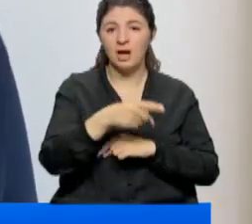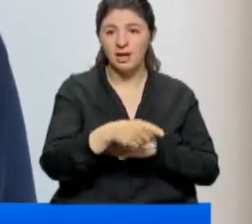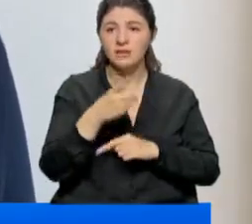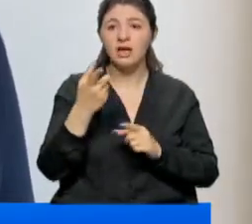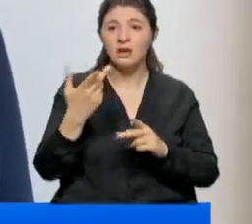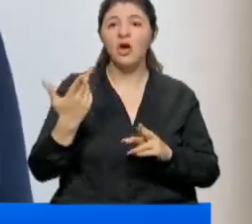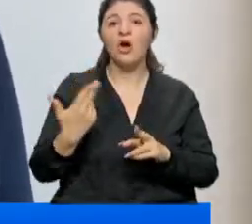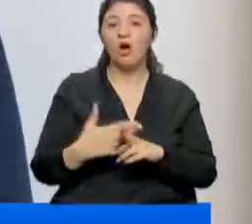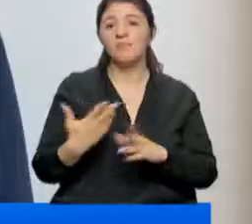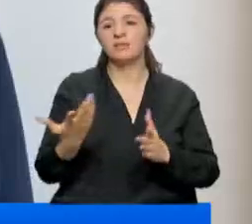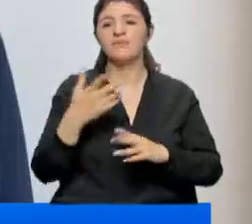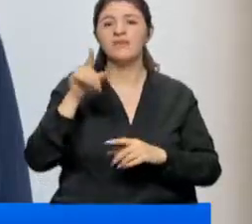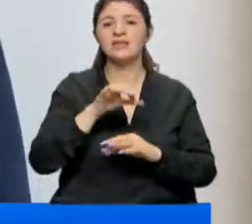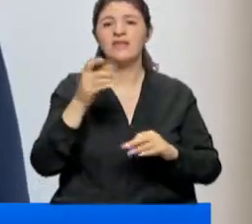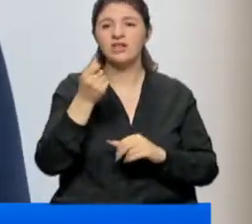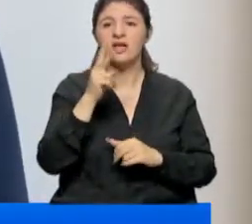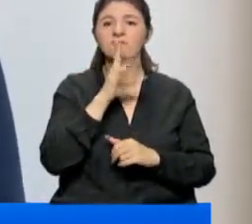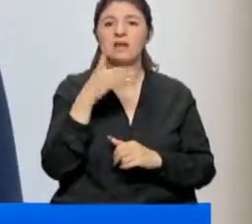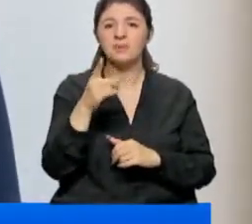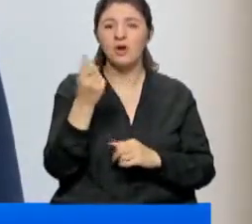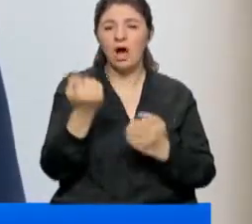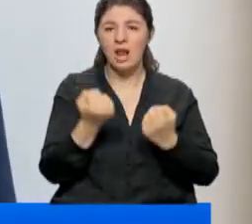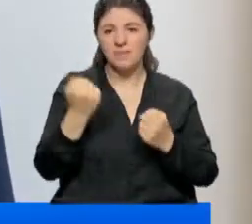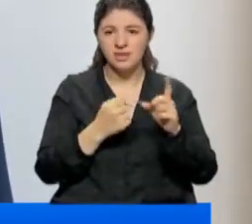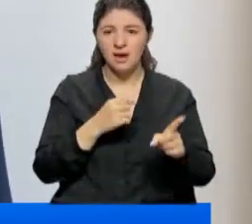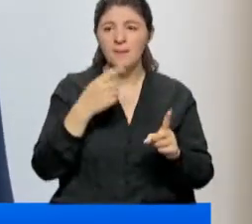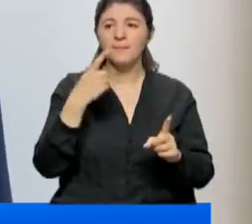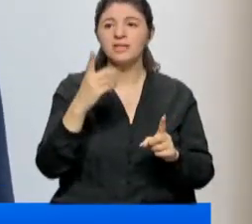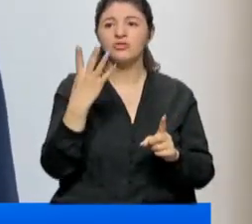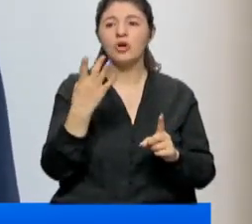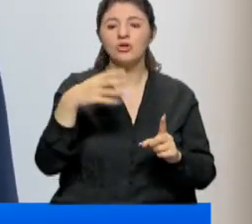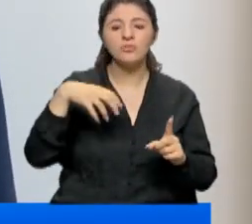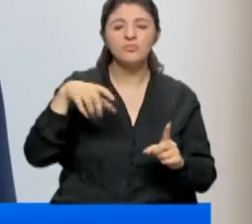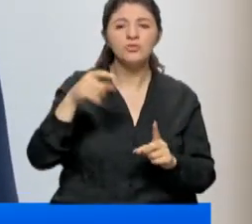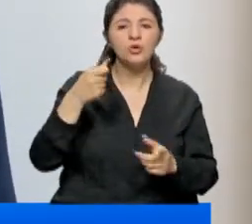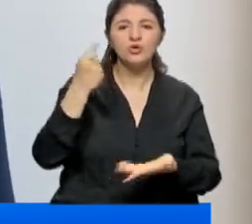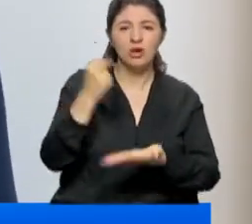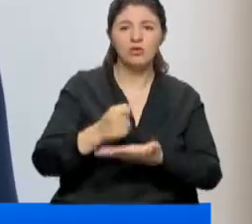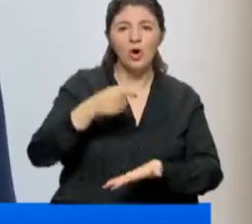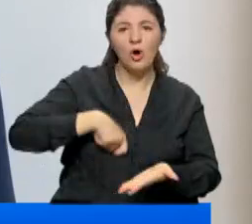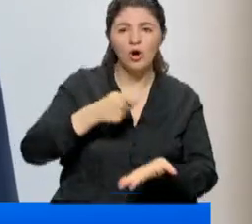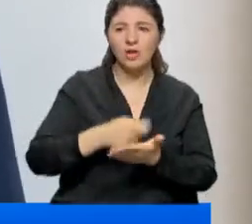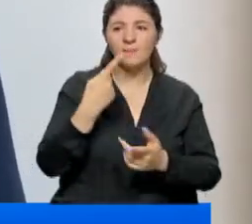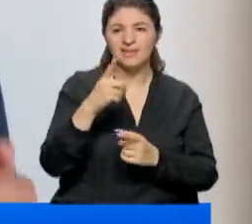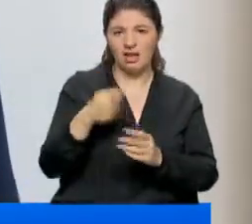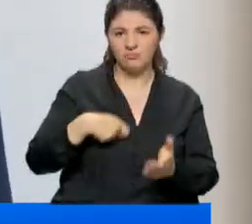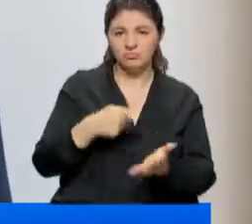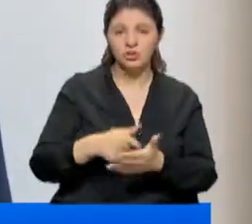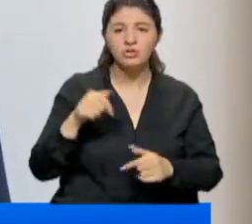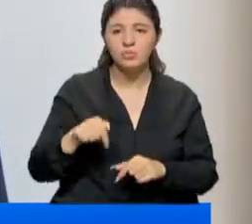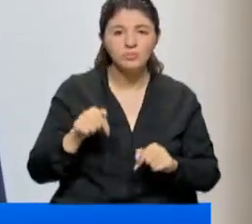öldüğünü vergisiz Fiyatı 350 bin lira olan bir Otomobilde 1400 TRT bandrolü ücret ödeyip bin lira öderken